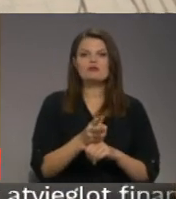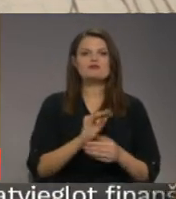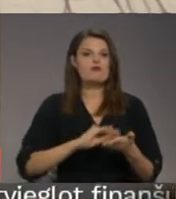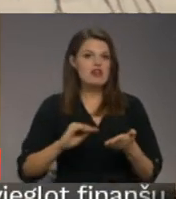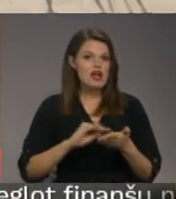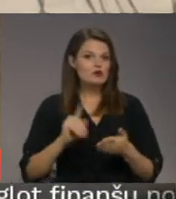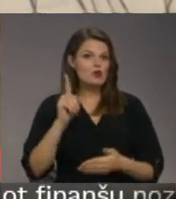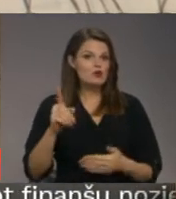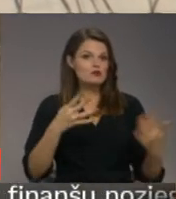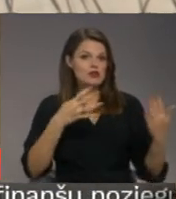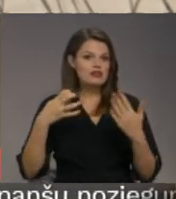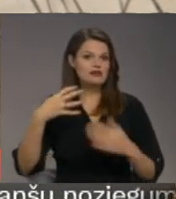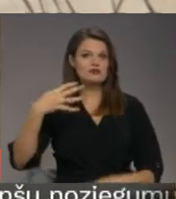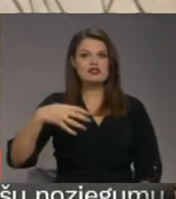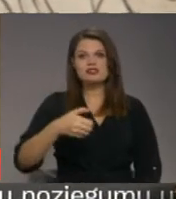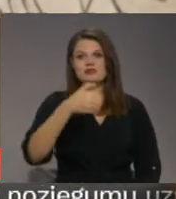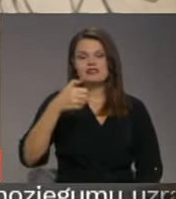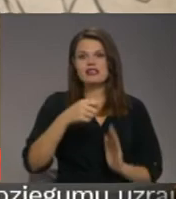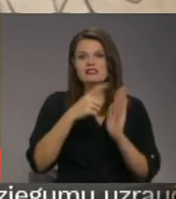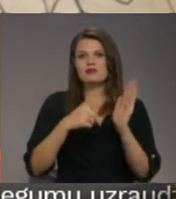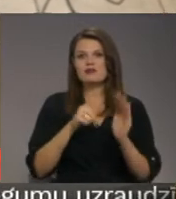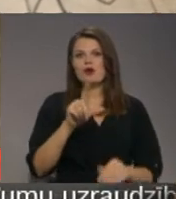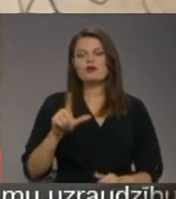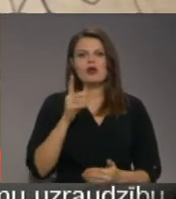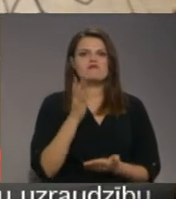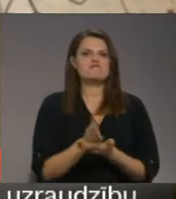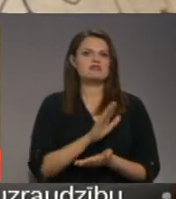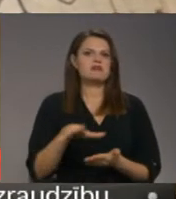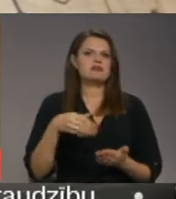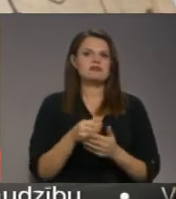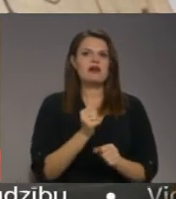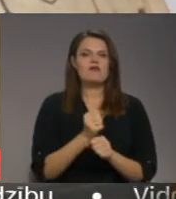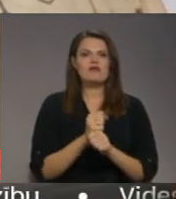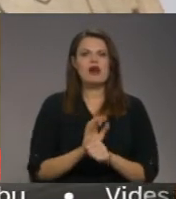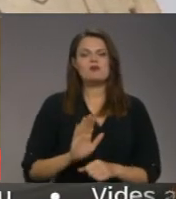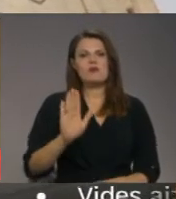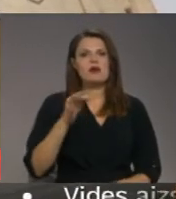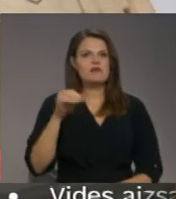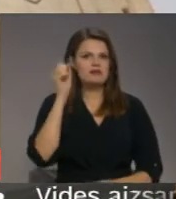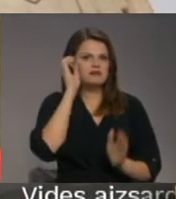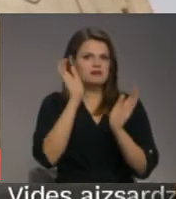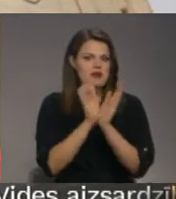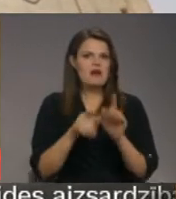1940. Gada 17. Jūlijā izbeidzām savas gaitas pie brīvības pieminekļa kā pēdējā godasardze.